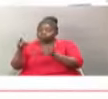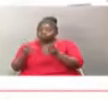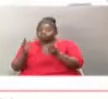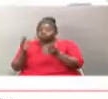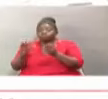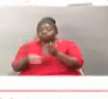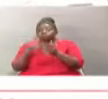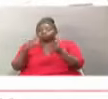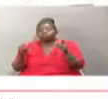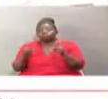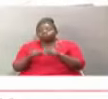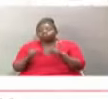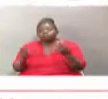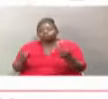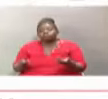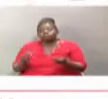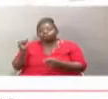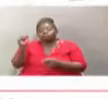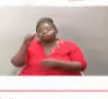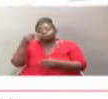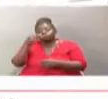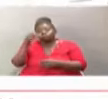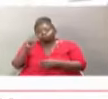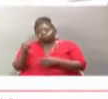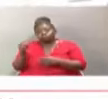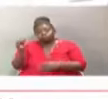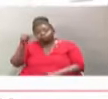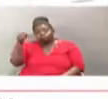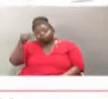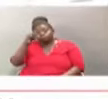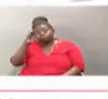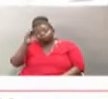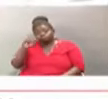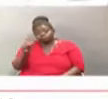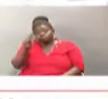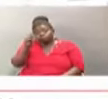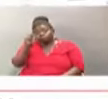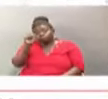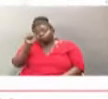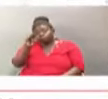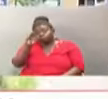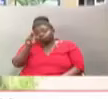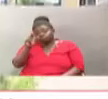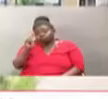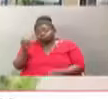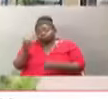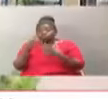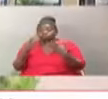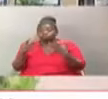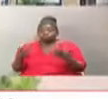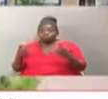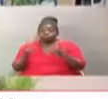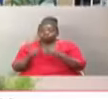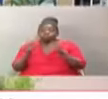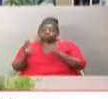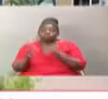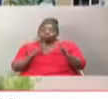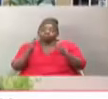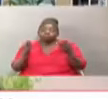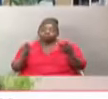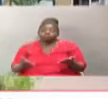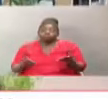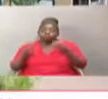bamu we bali Saha, Nwaji, Shiba, Kabako n'abalala bangi gye bali. N'enteekateeka z'ekivulu ekya